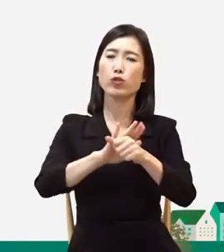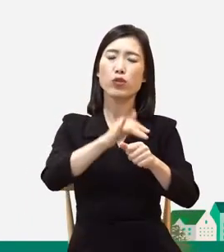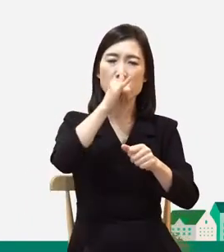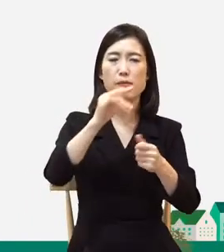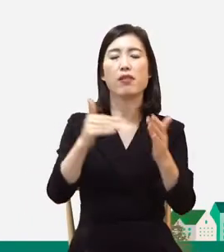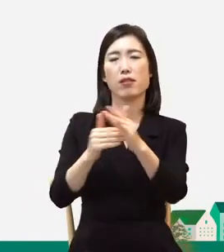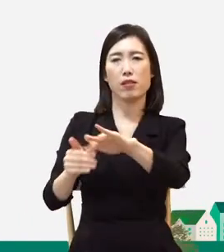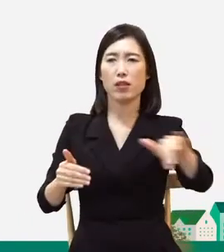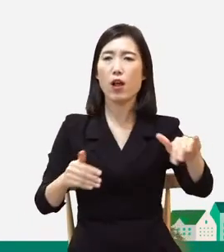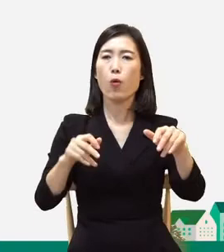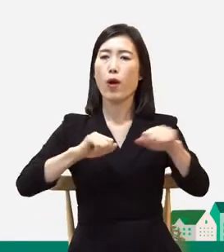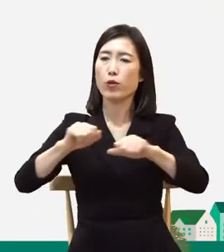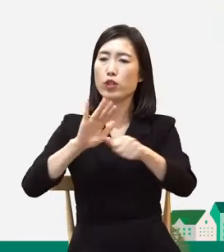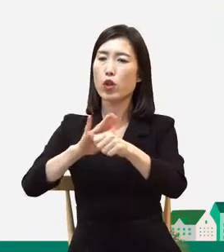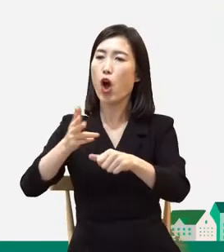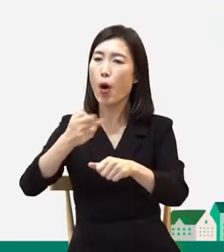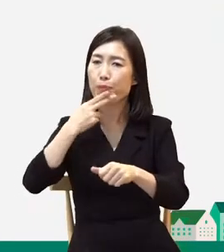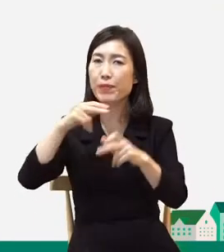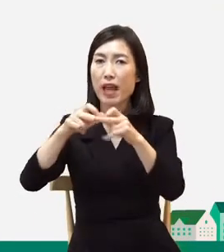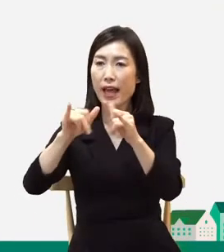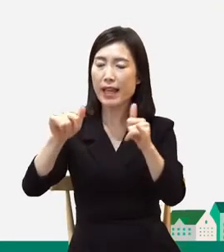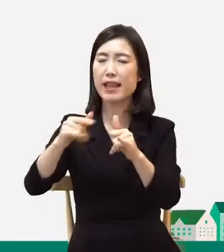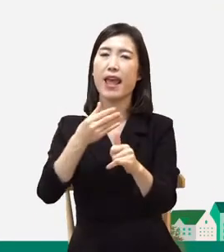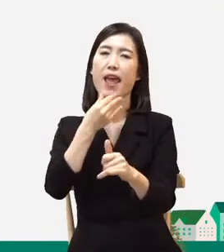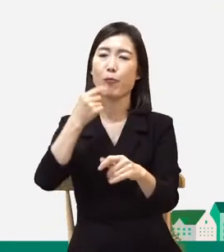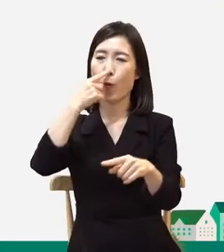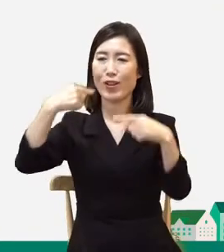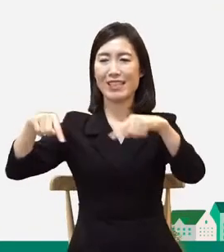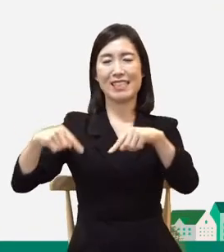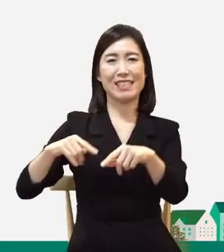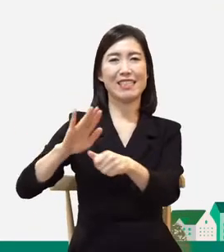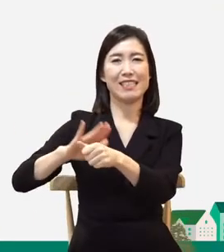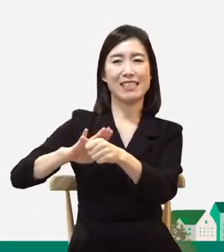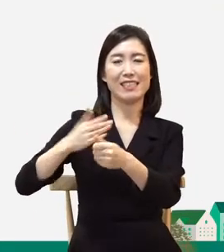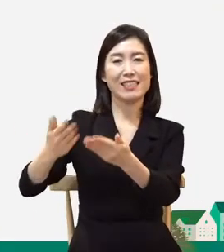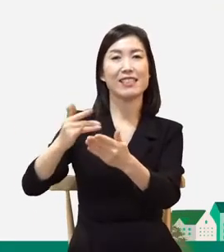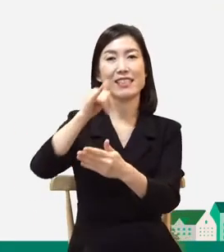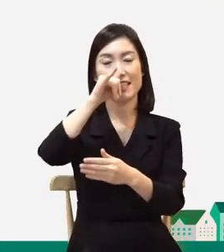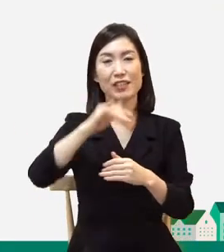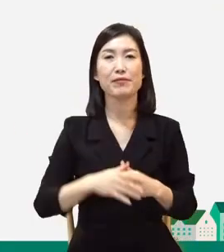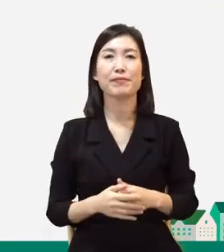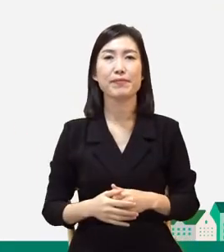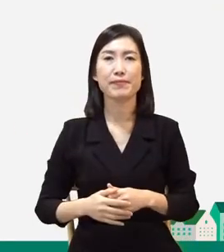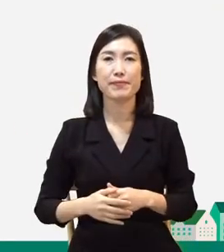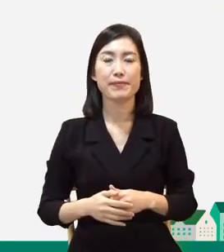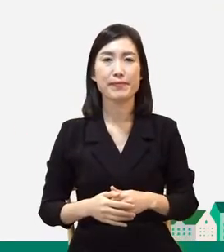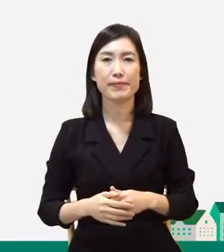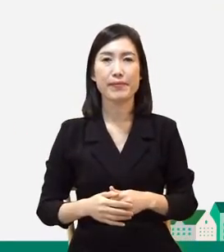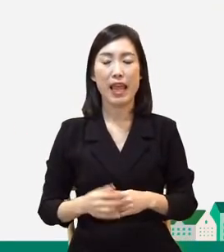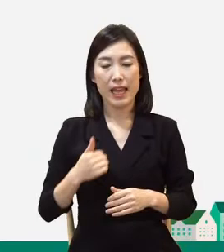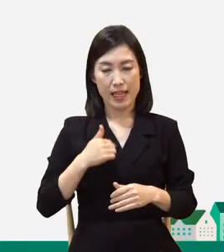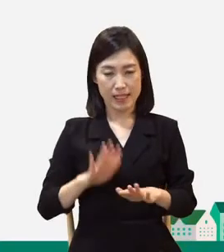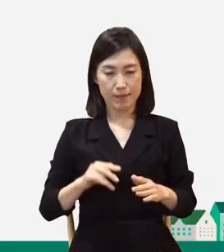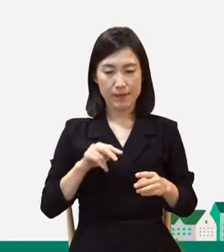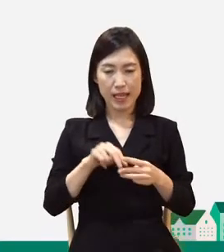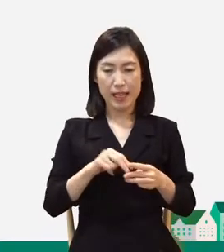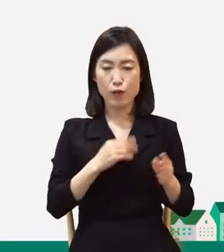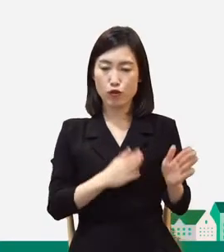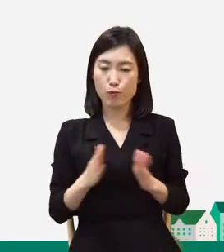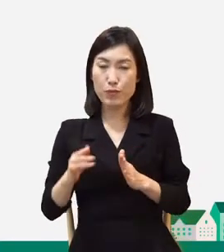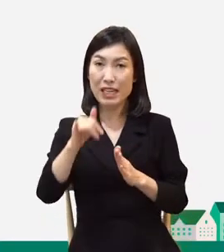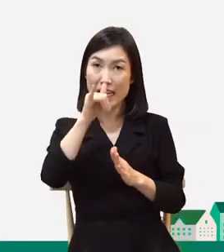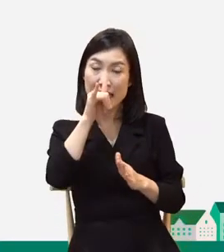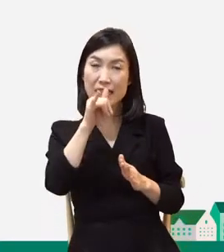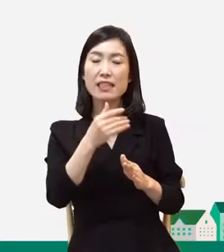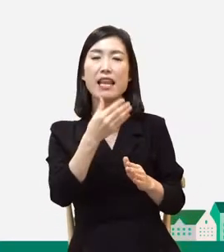통해서 주거 지원 서비스를 이제 지원하고 있습니다. 저희가 지금 그 마련한 이렇게 지원